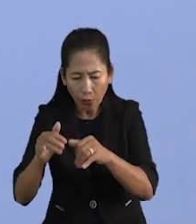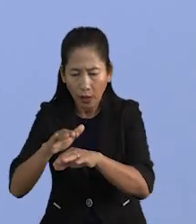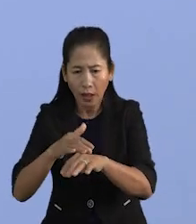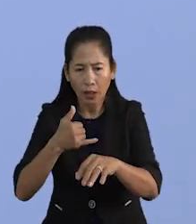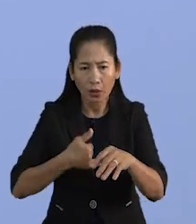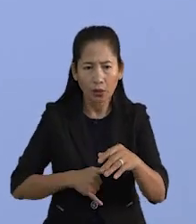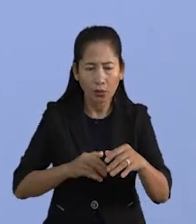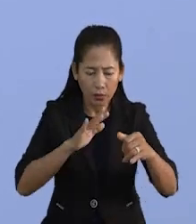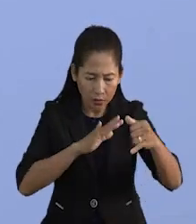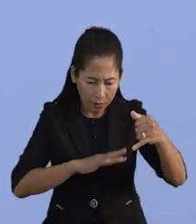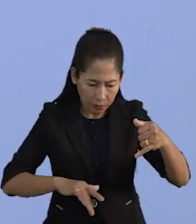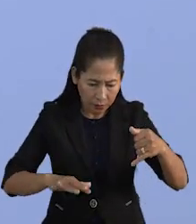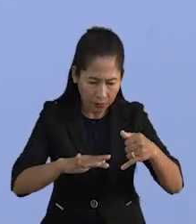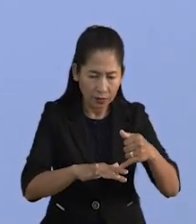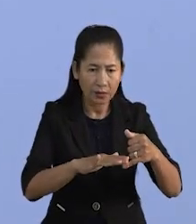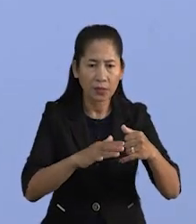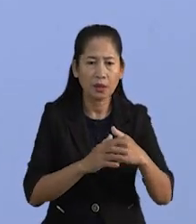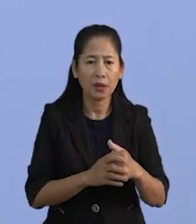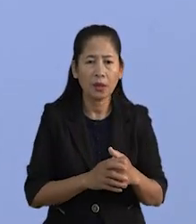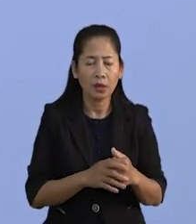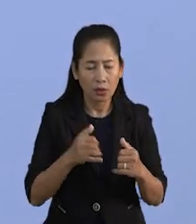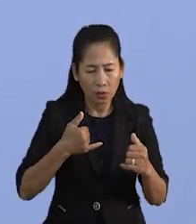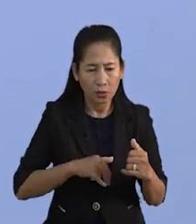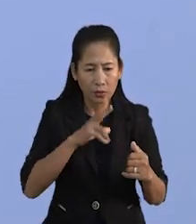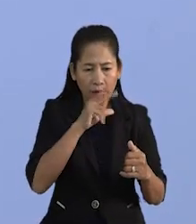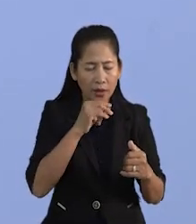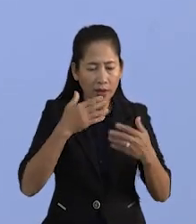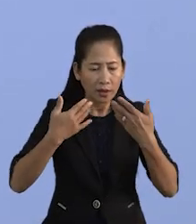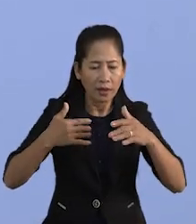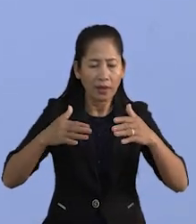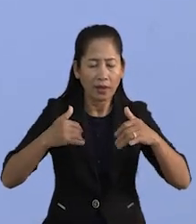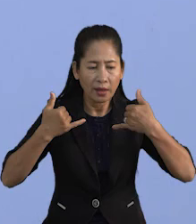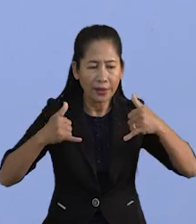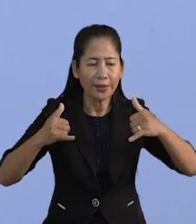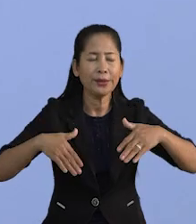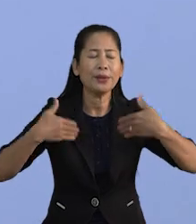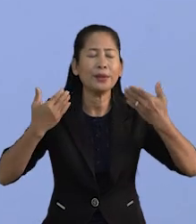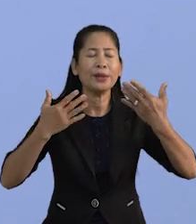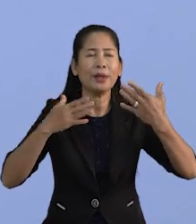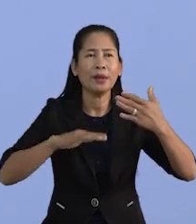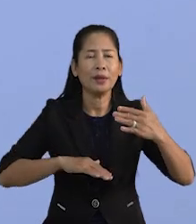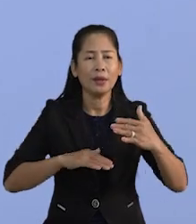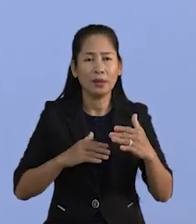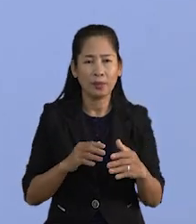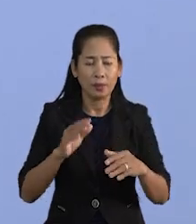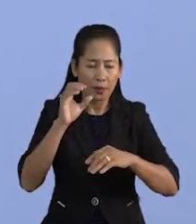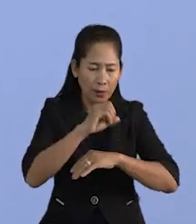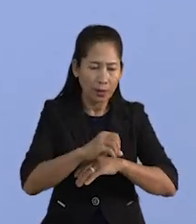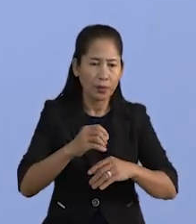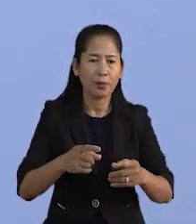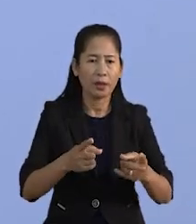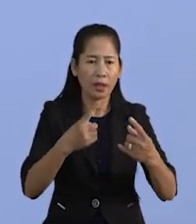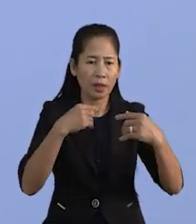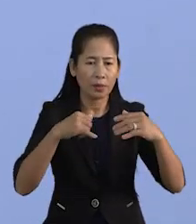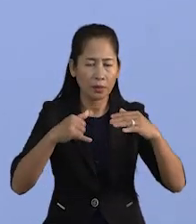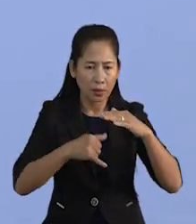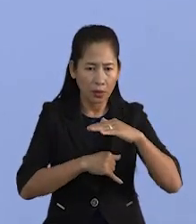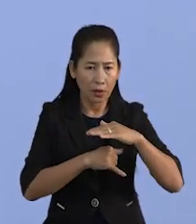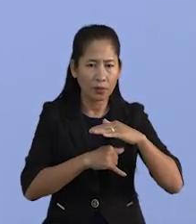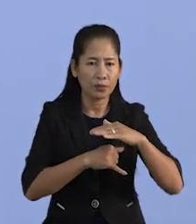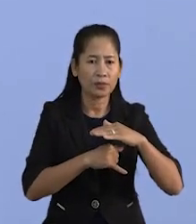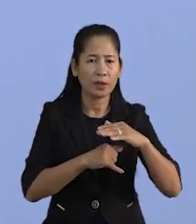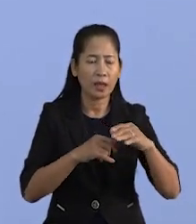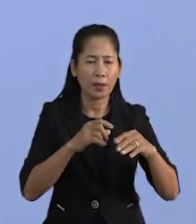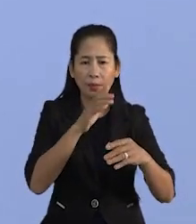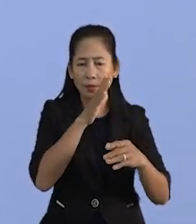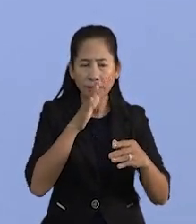កូននៅមាត់ត្រពាំងបាទកូនទាលេងទឹកស្កប់ស្កល់ដល់ពេលប្រលប់នាំគ្នាឡើងមកត្រសល់ក្រោ